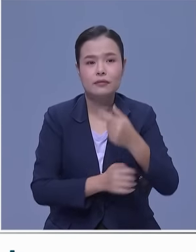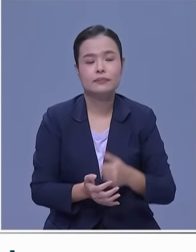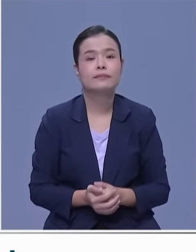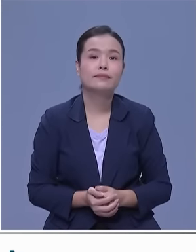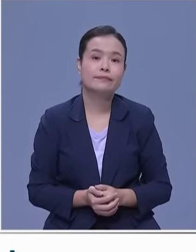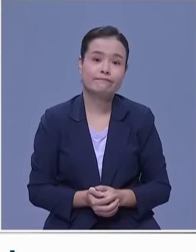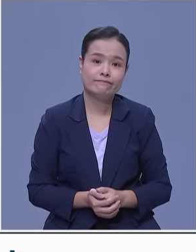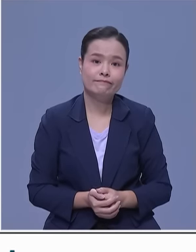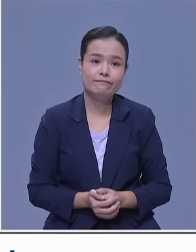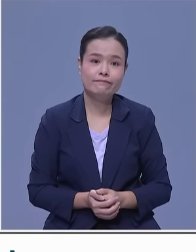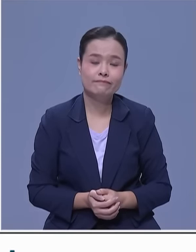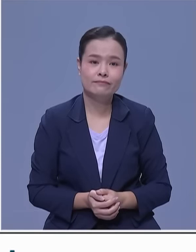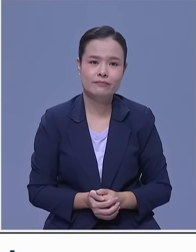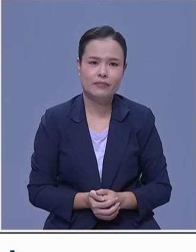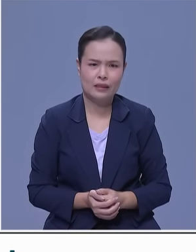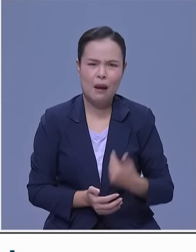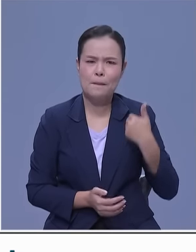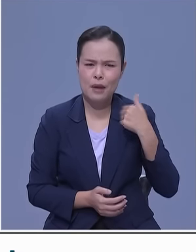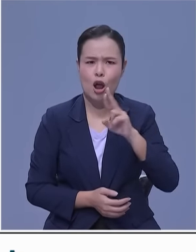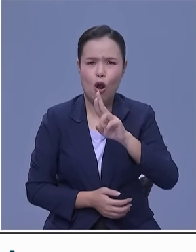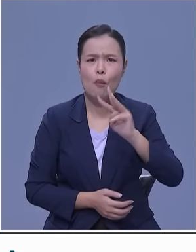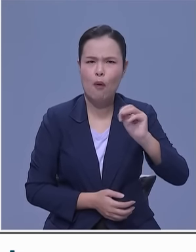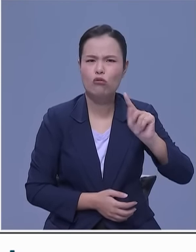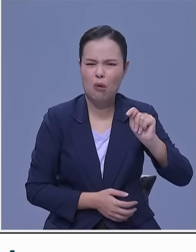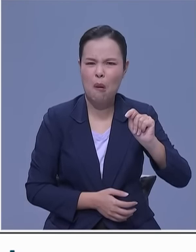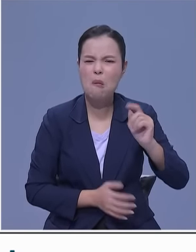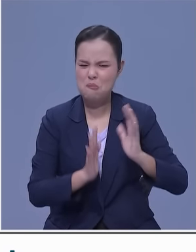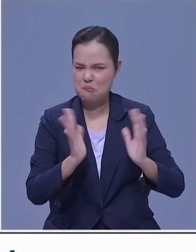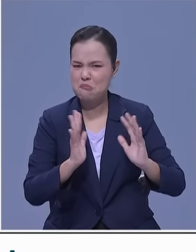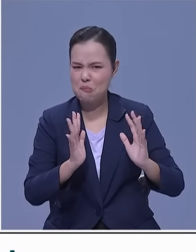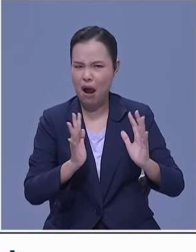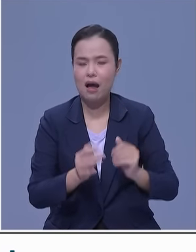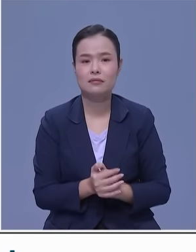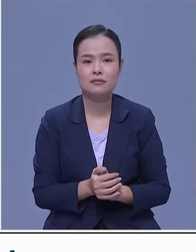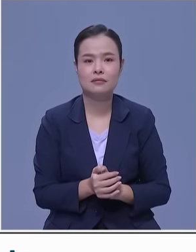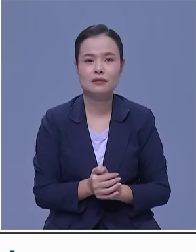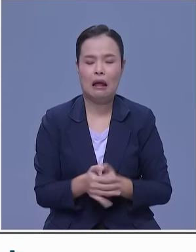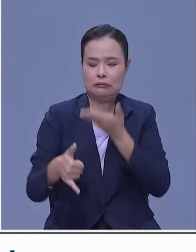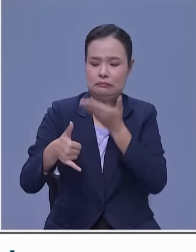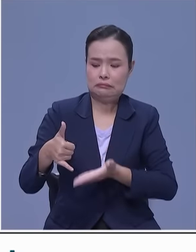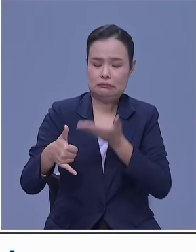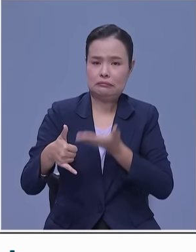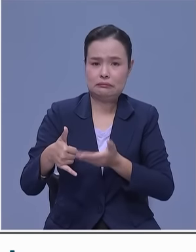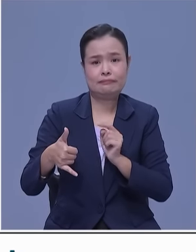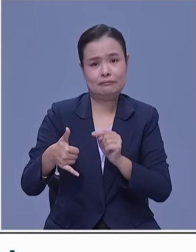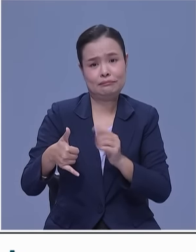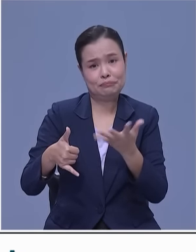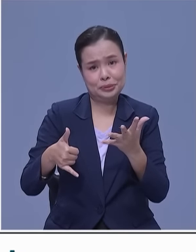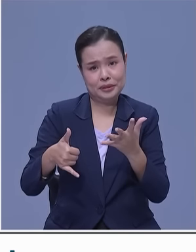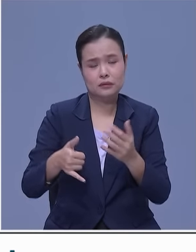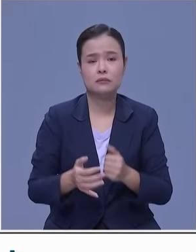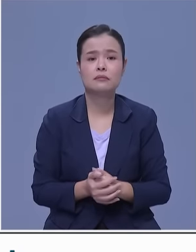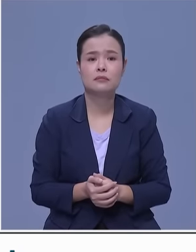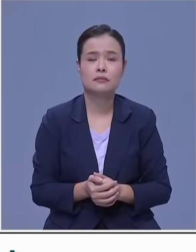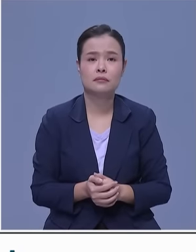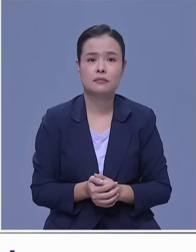ก็มีหลายท่านเลยรัฐมนตรีหลายท่านเลยที่อาจจะไม่เป็นไปตามมาตรฐานจริยธรรมเพราะฉะนั้นถ้าจะมาอ้างเรื่องจริ